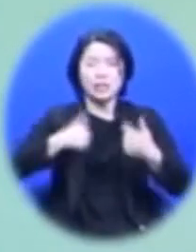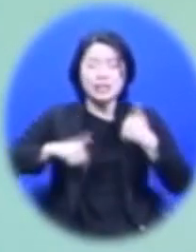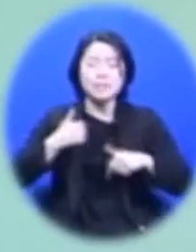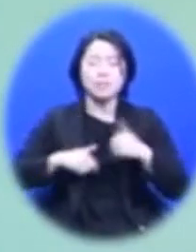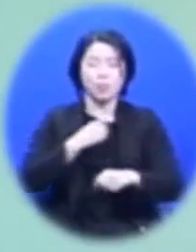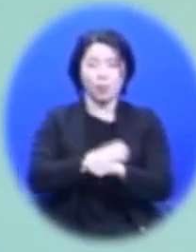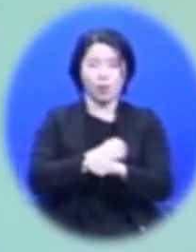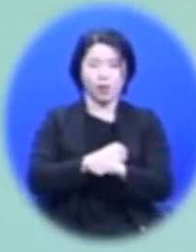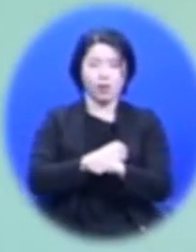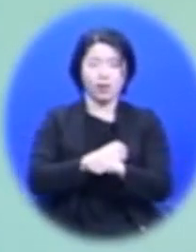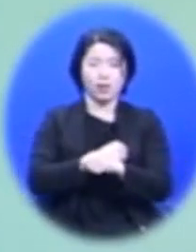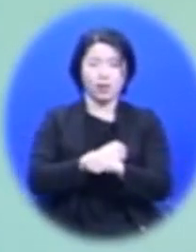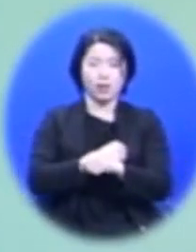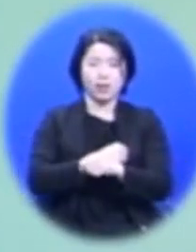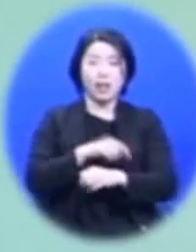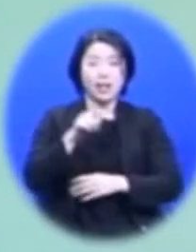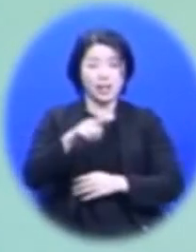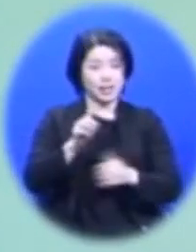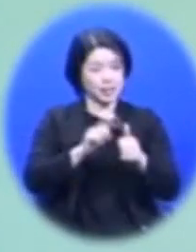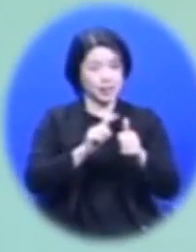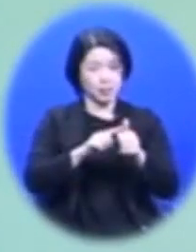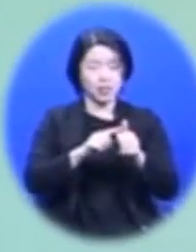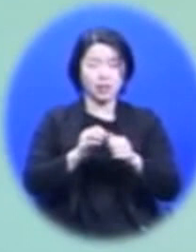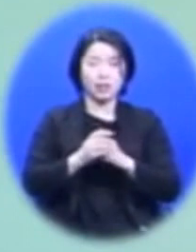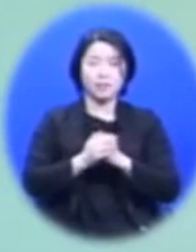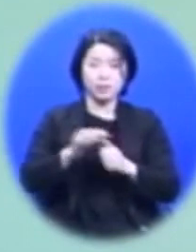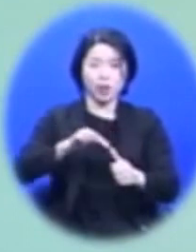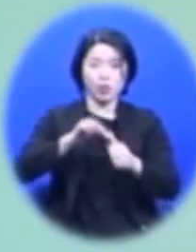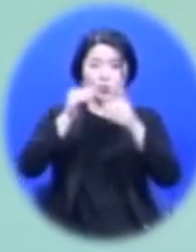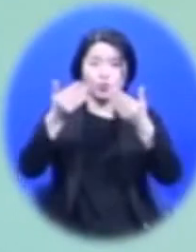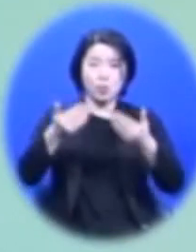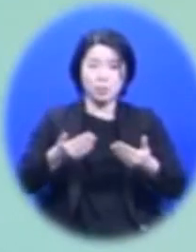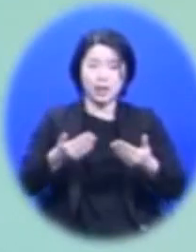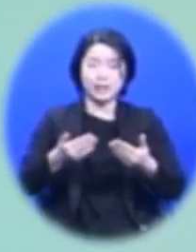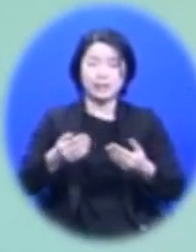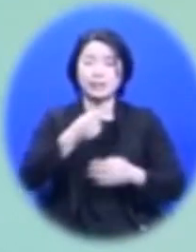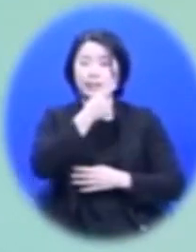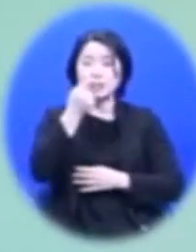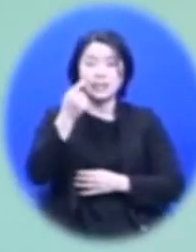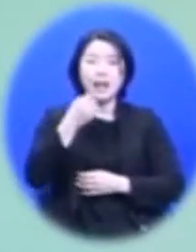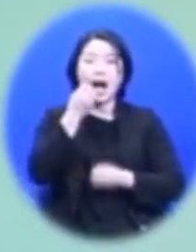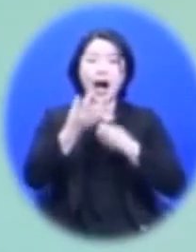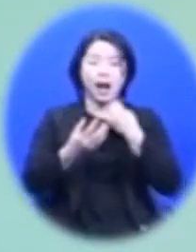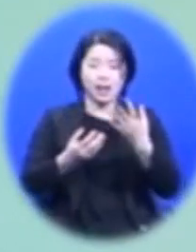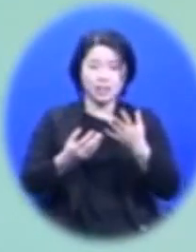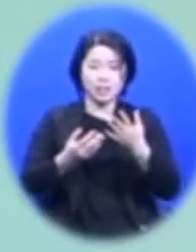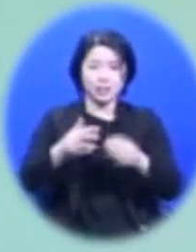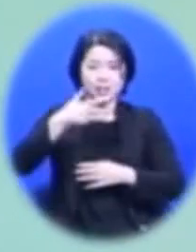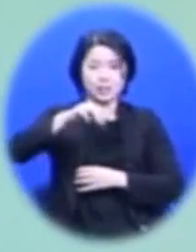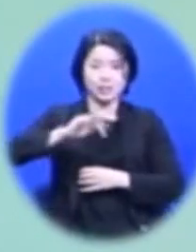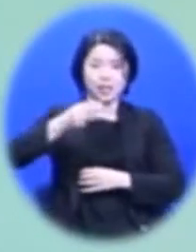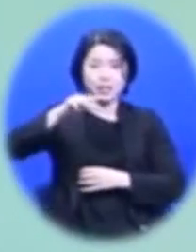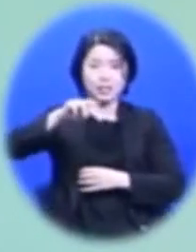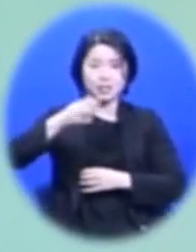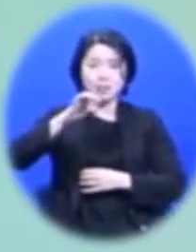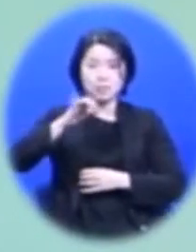기뻐하더랍니다. 그 남자가 구원받은 간증을 찰스 피니의 책에서